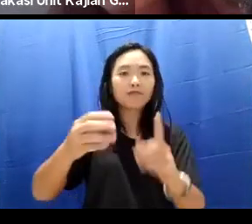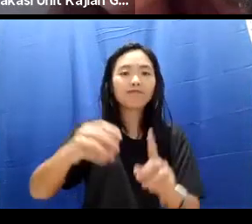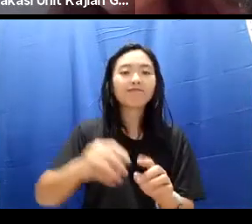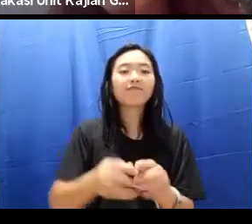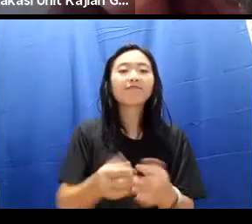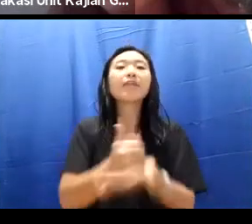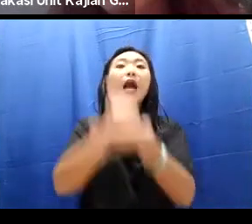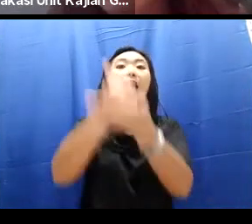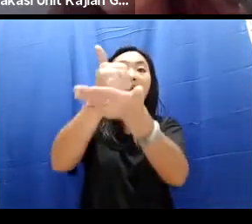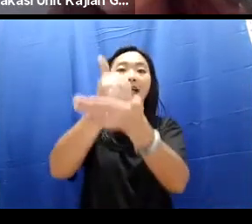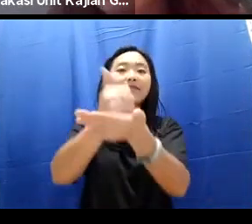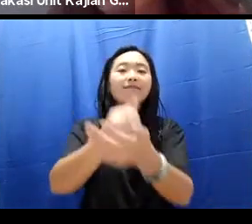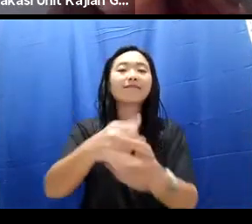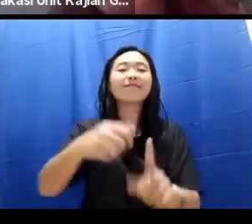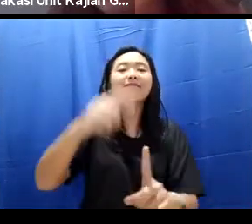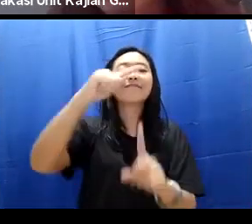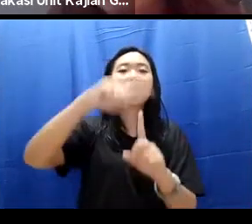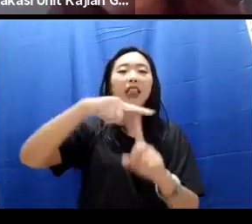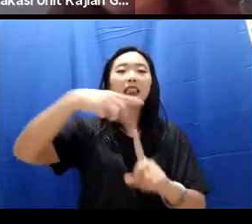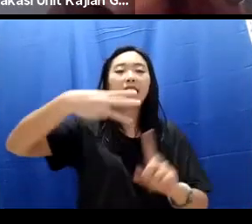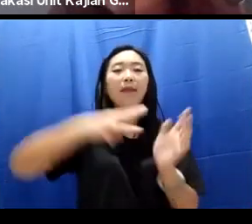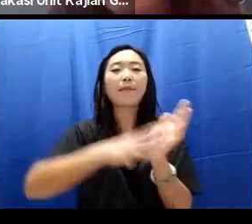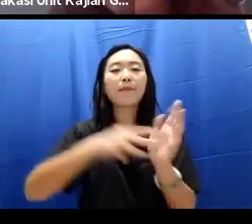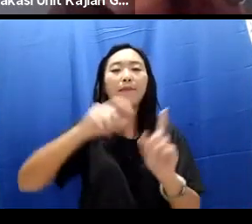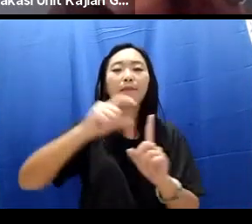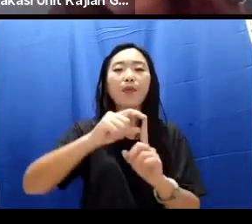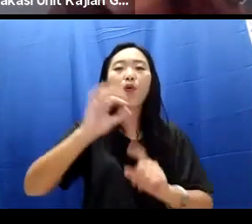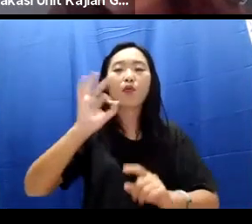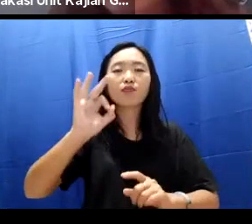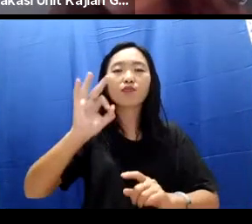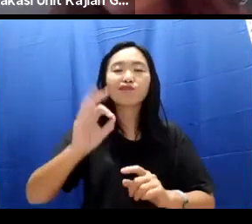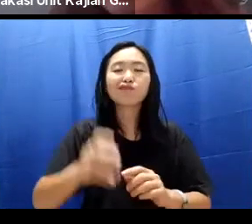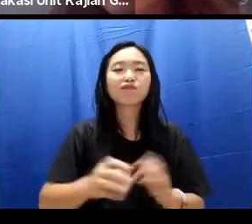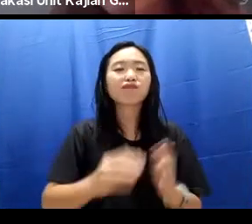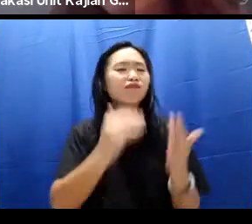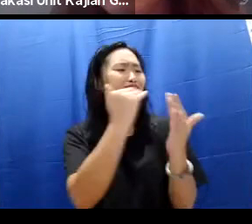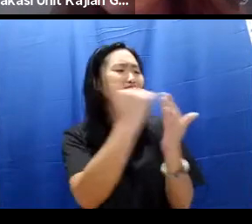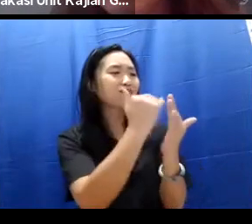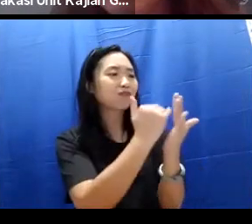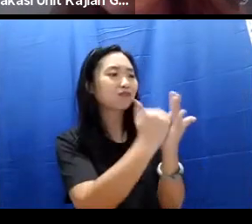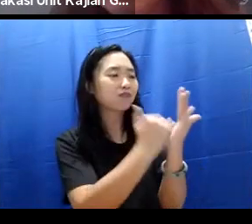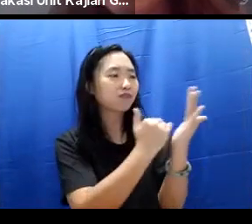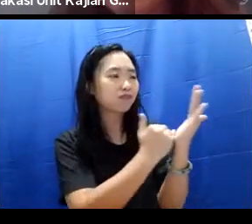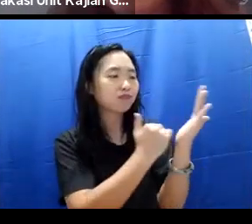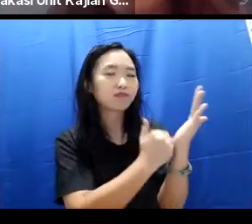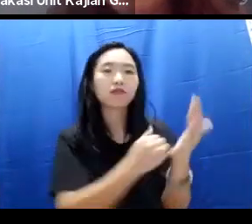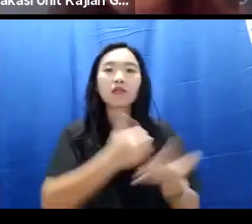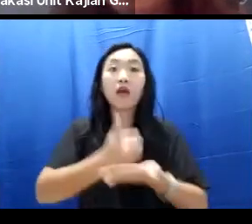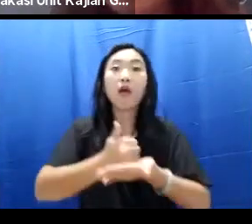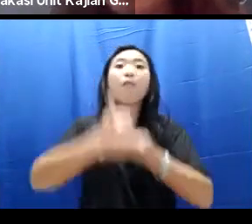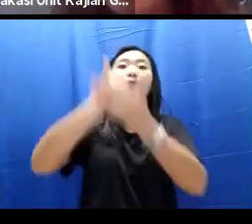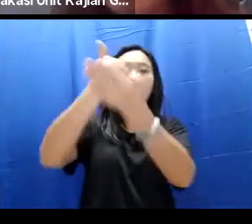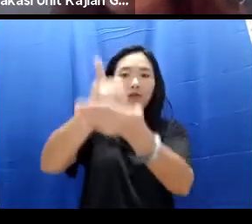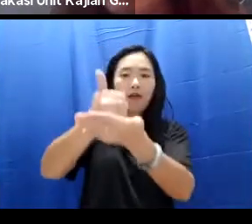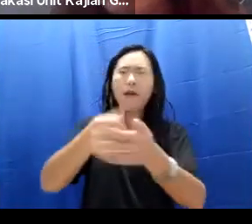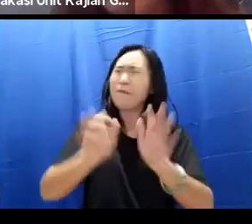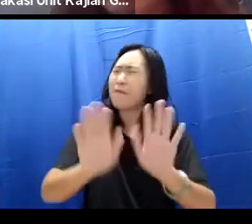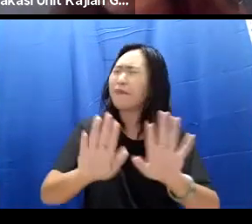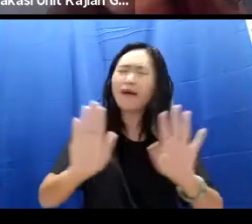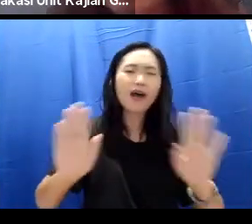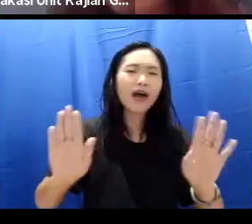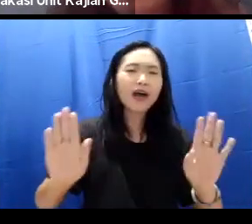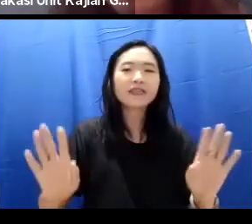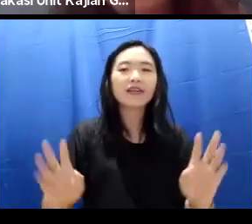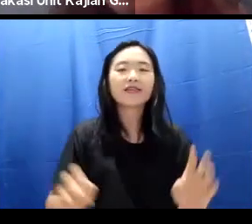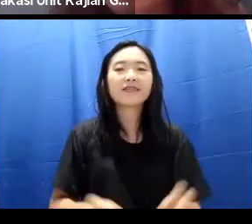Fiction in Indonesia, English Pen Translates Award, dan Pen Heim Translation Fund Grant dari Pen